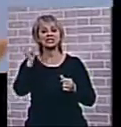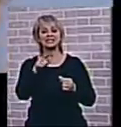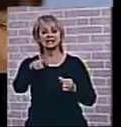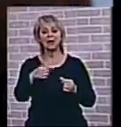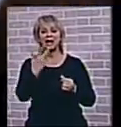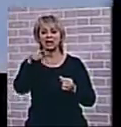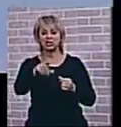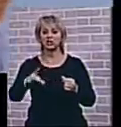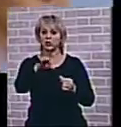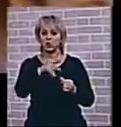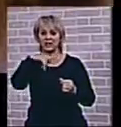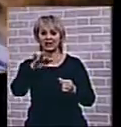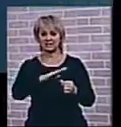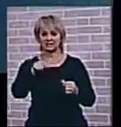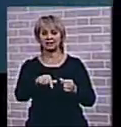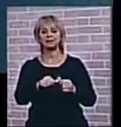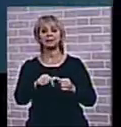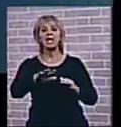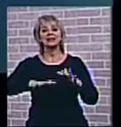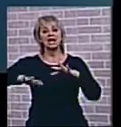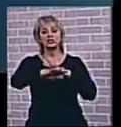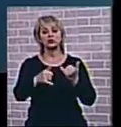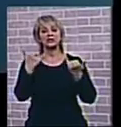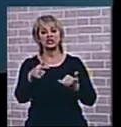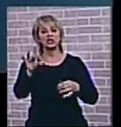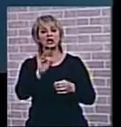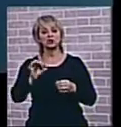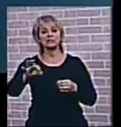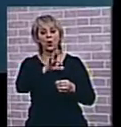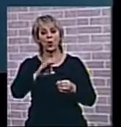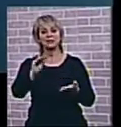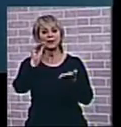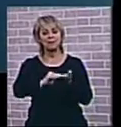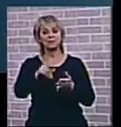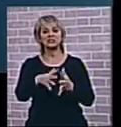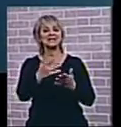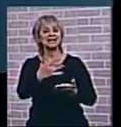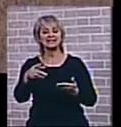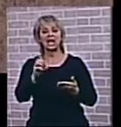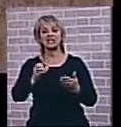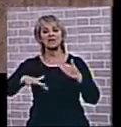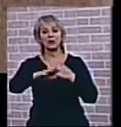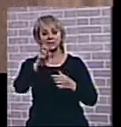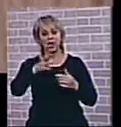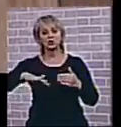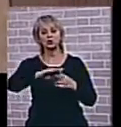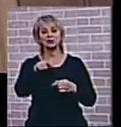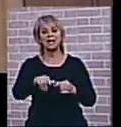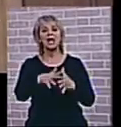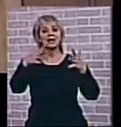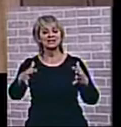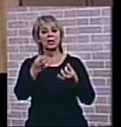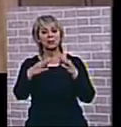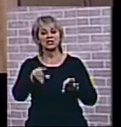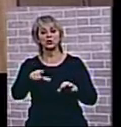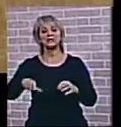самых колоритных регионов России. На территории нынешней Ростовской области поместились бы несколько европейских государств. Размахи и